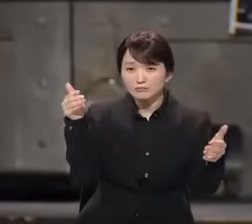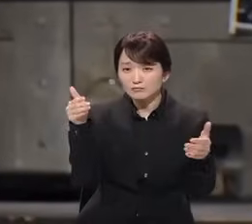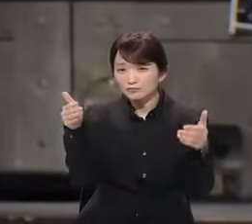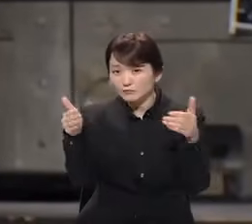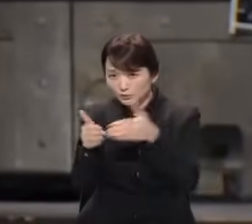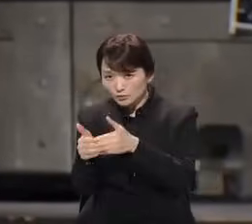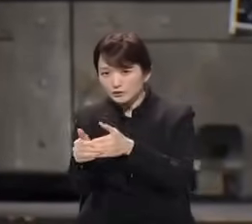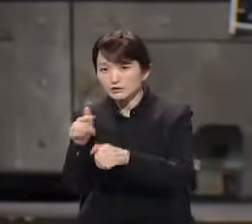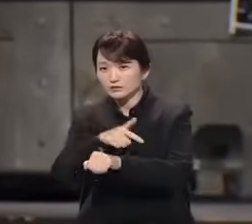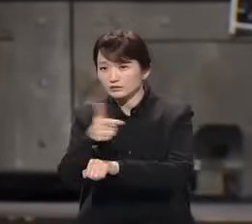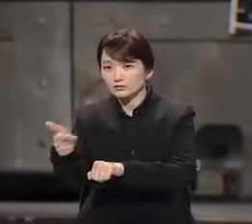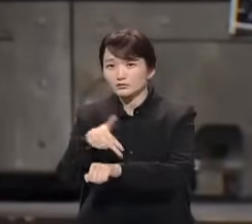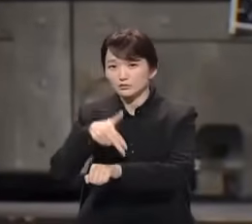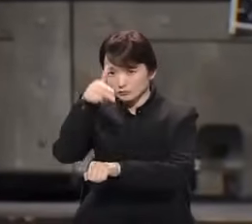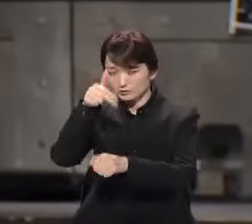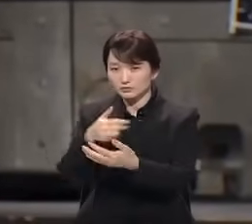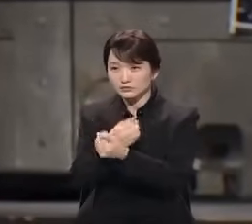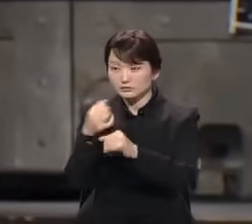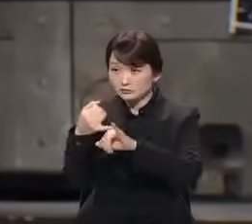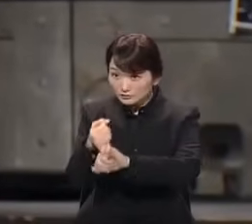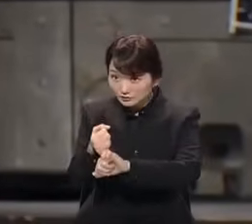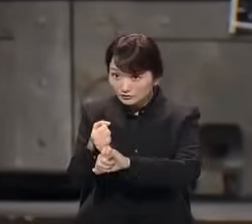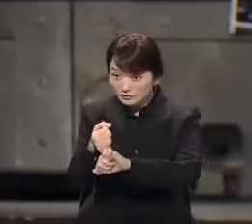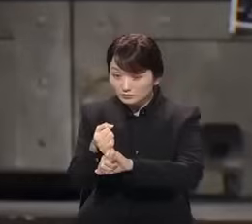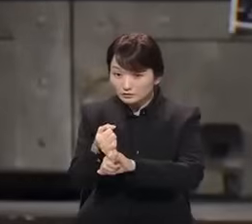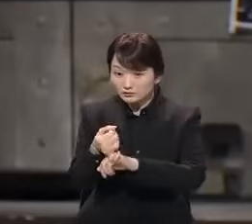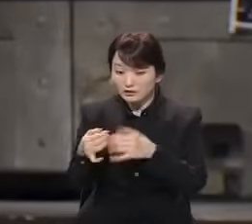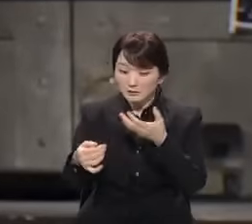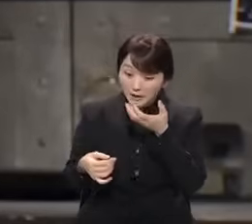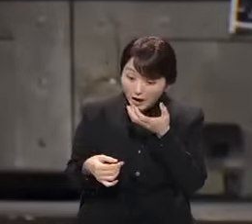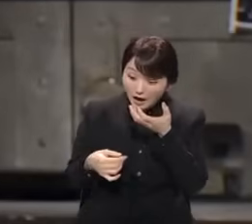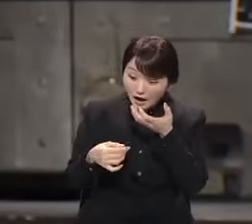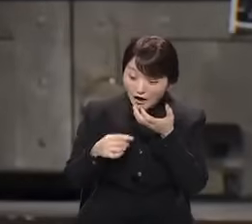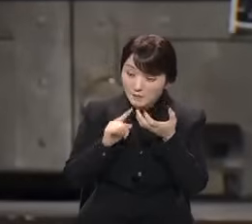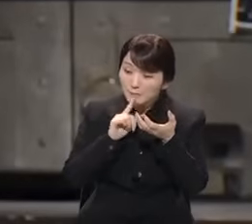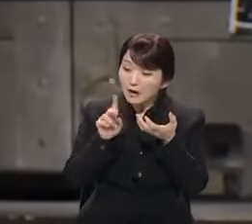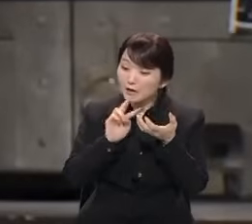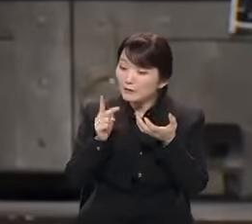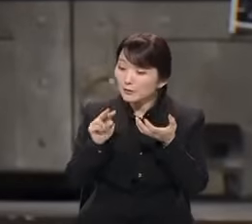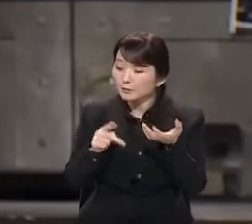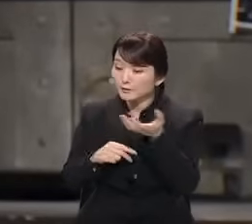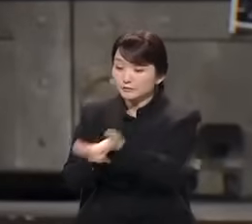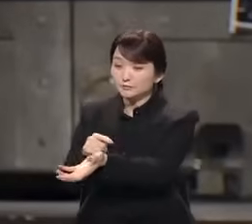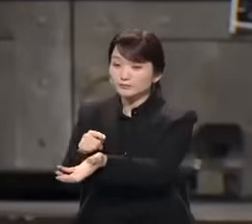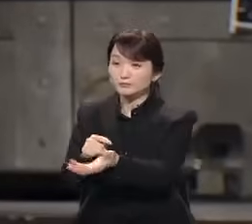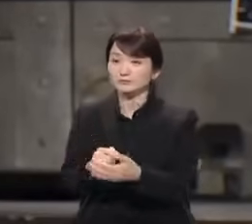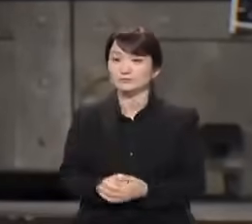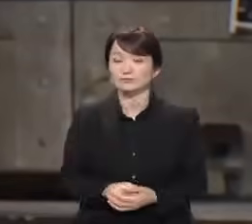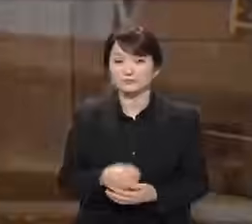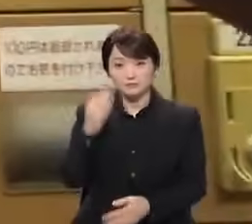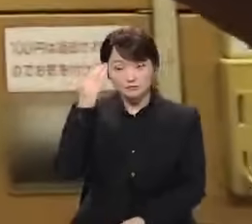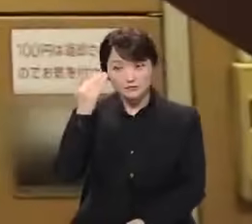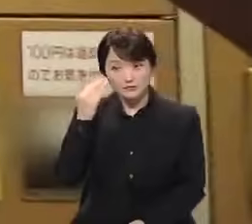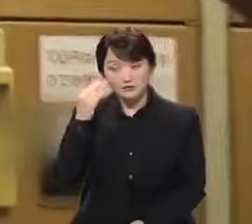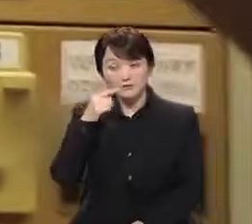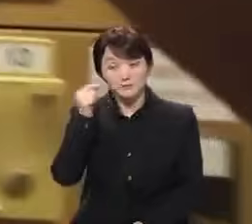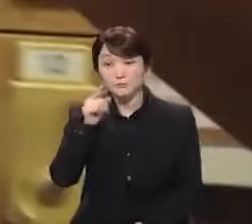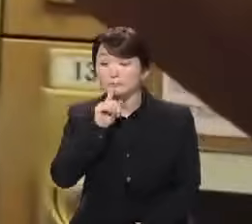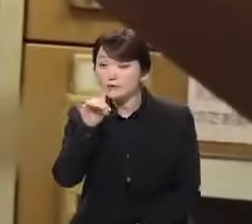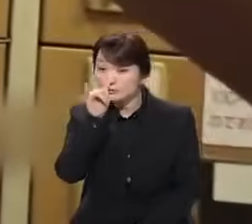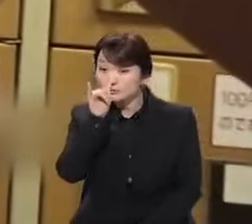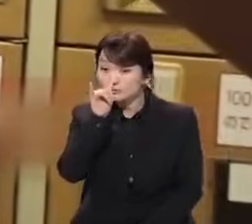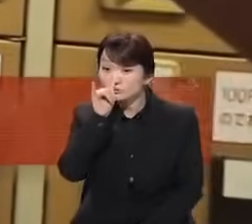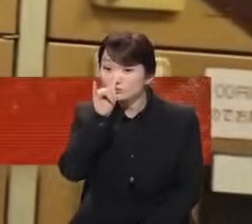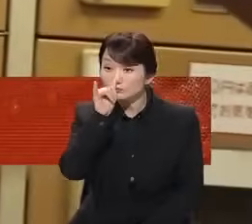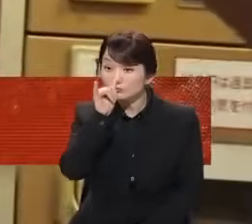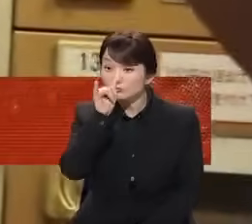도착을 했고 이해하겠다라고 이 처음에 번역기를 써서 영어로 얘기를 합니다. 근데 그쪽에서 한국어 할 수 있냐고 한국말로, 아, 일본어 할 수 있냐고